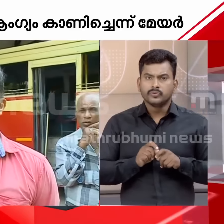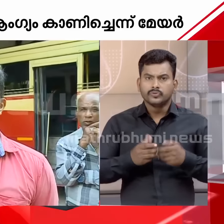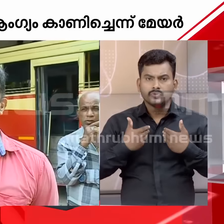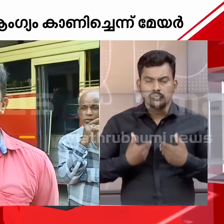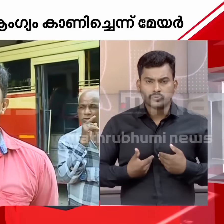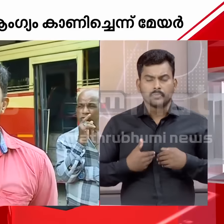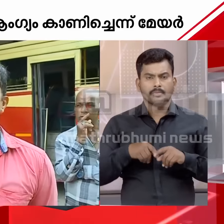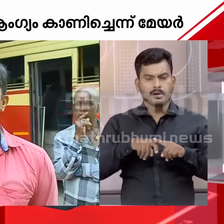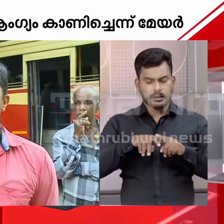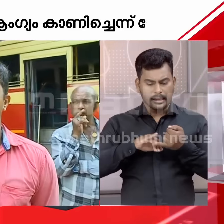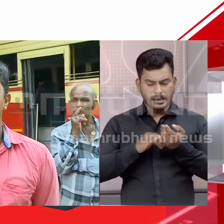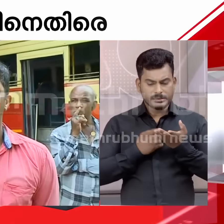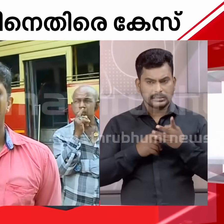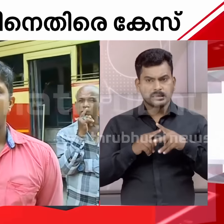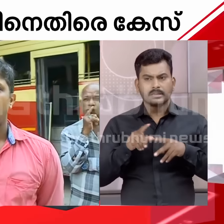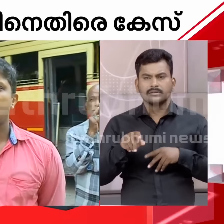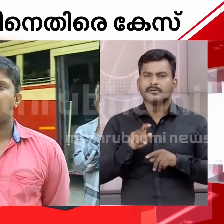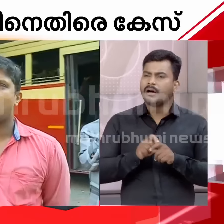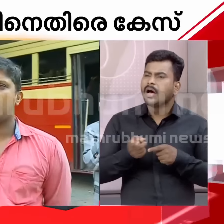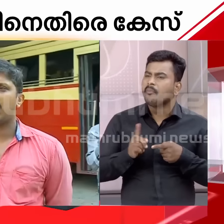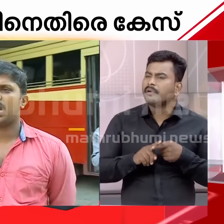പറഞ്ഞത്.